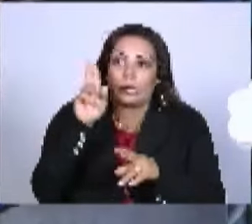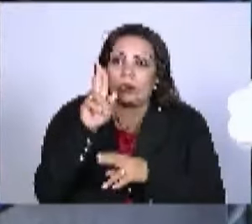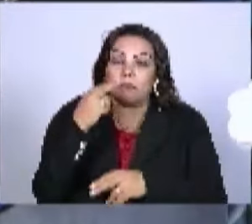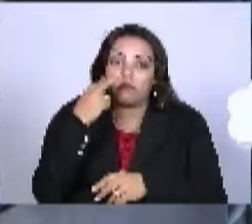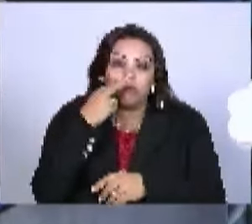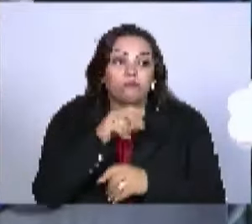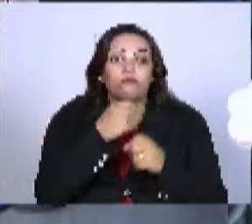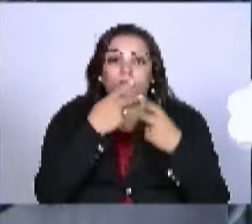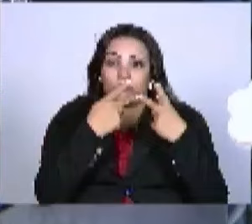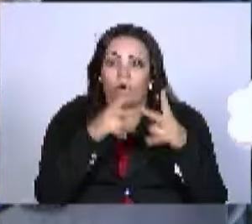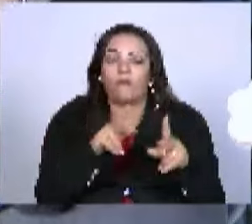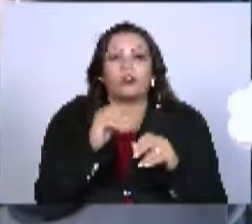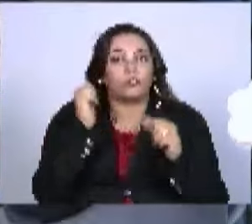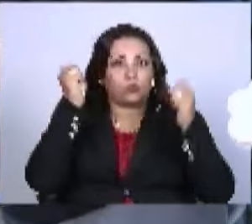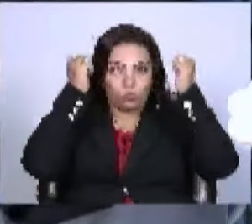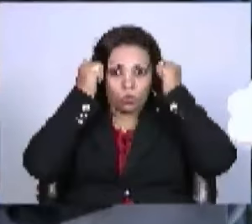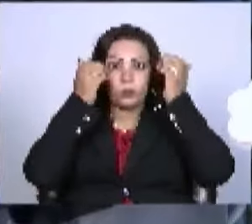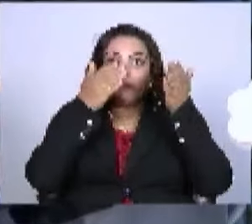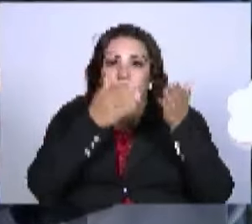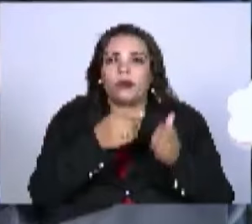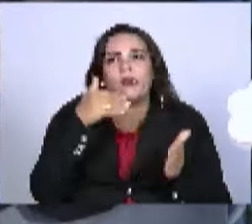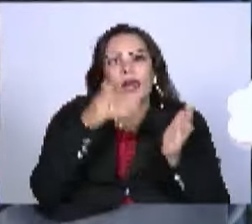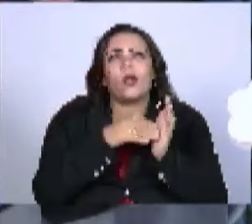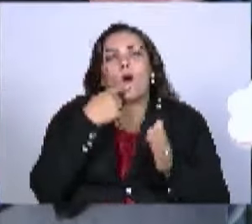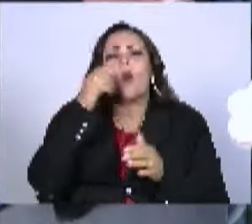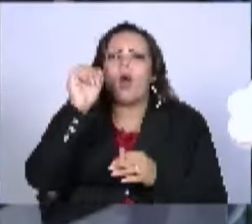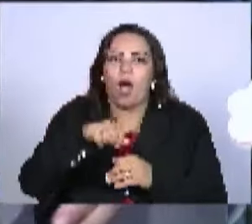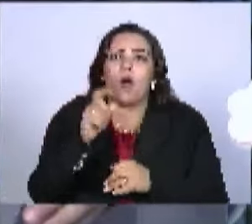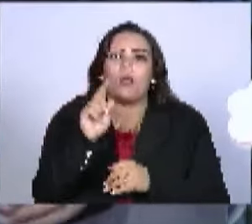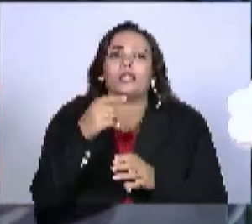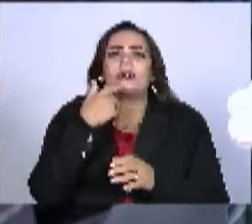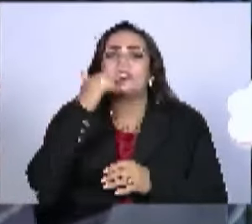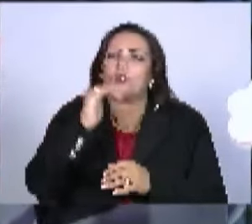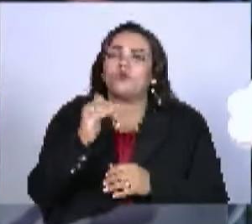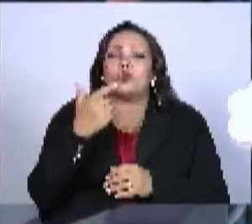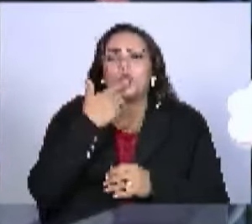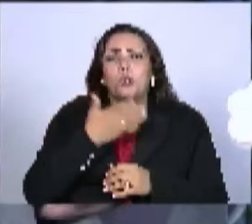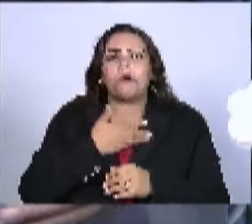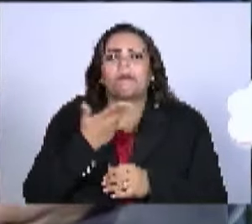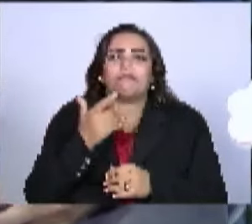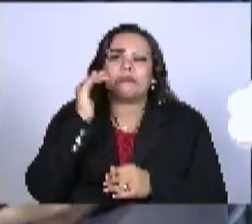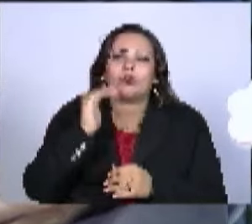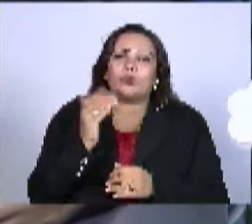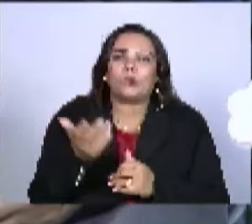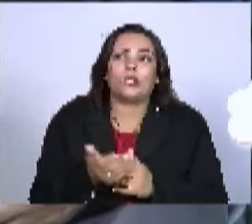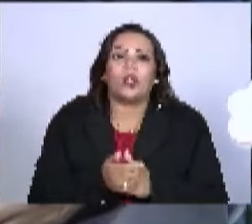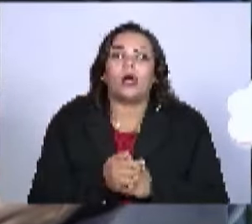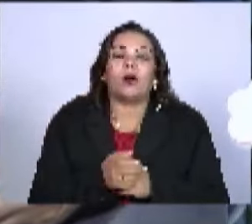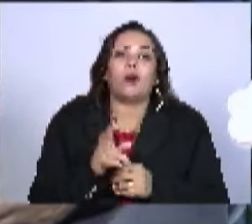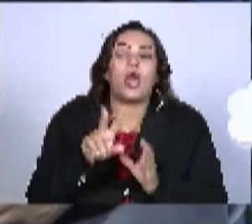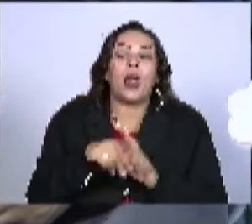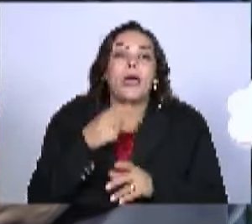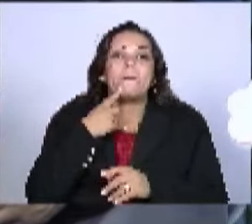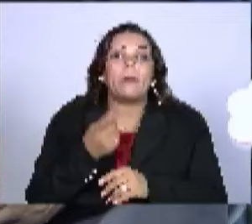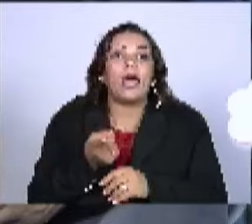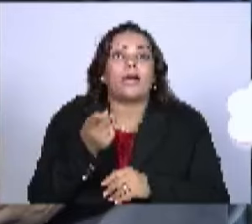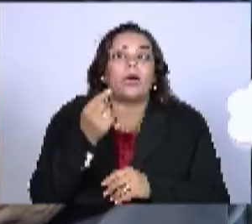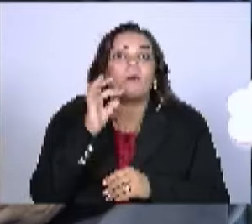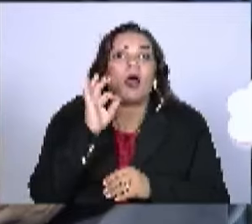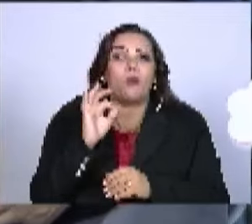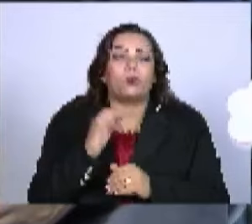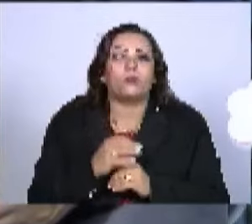ا اقول اه او لا بس واضح انها كانت صغيره في السن والشيء العجيب جدا